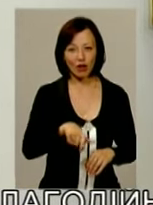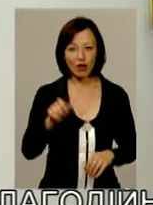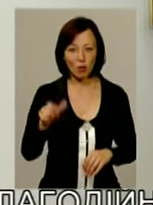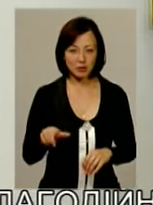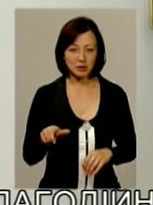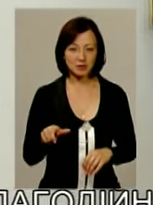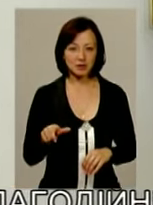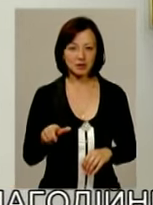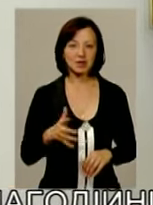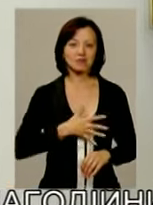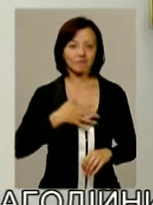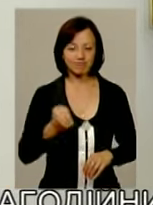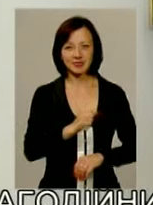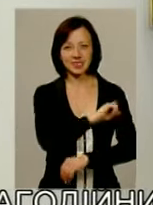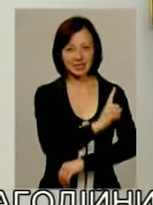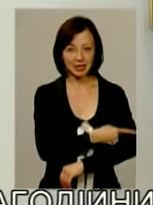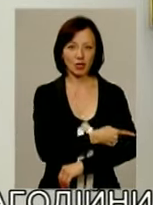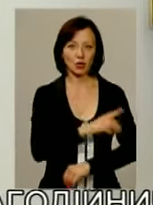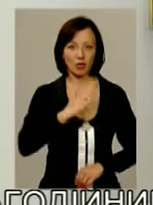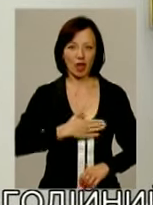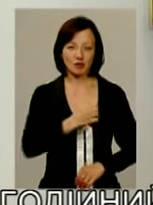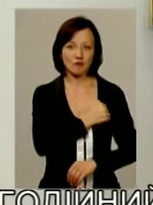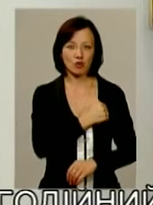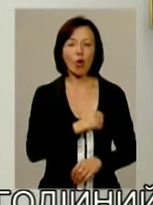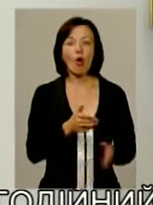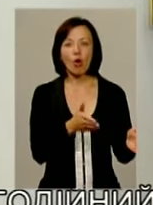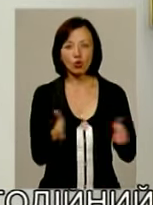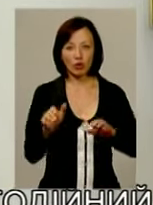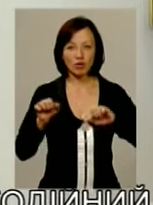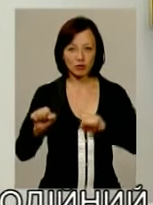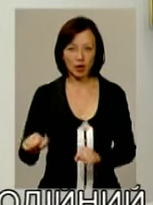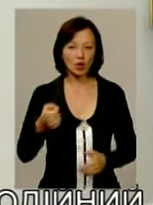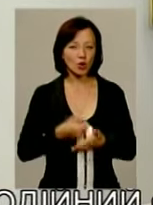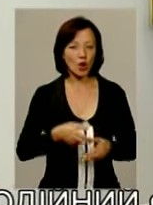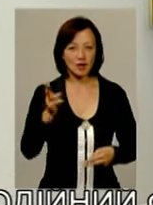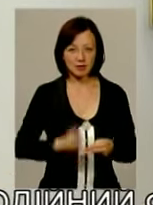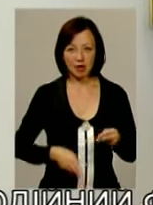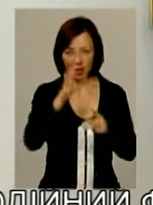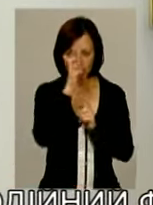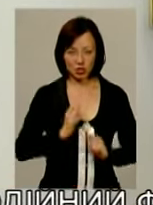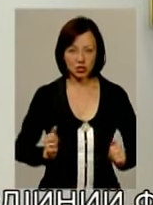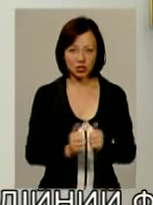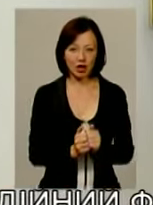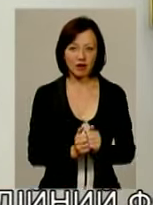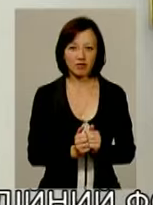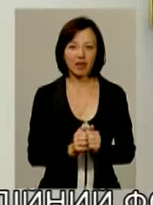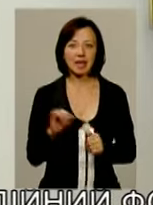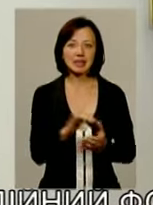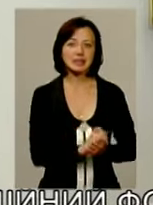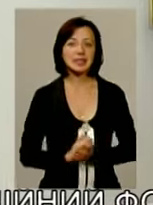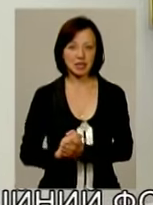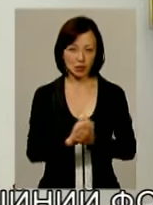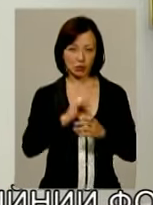що сильні духом наші військові і готові стояти до кінця і боронити нашу державу і її цілісність.